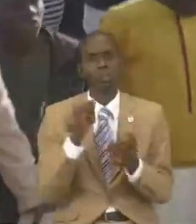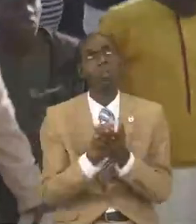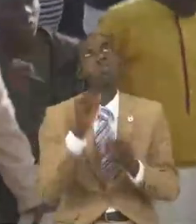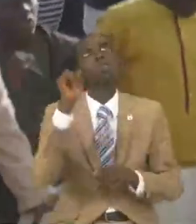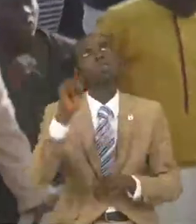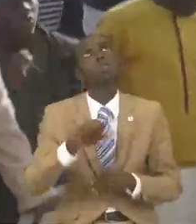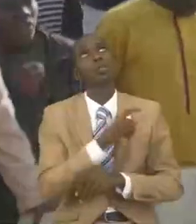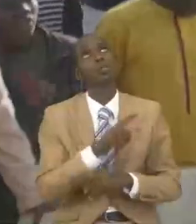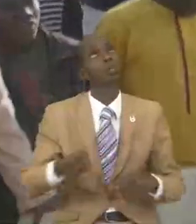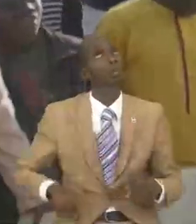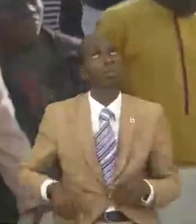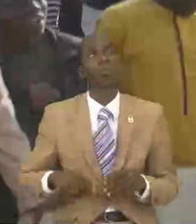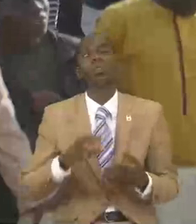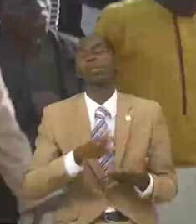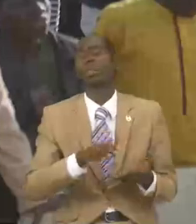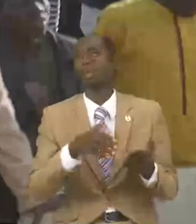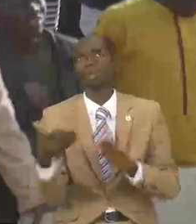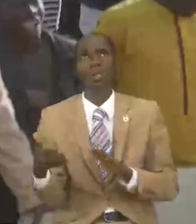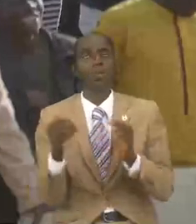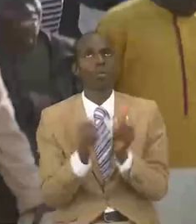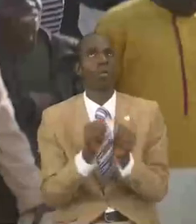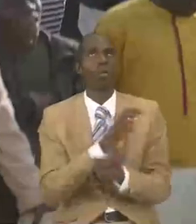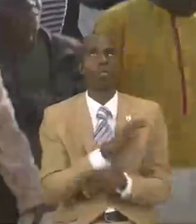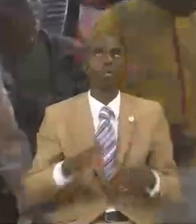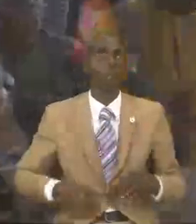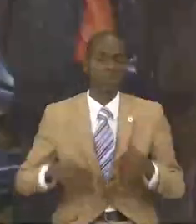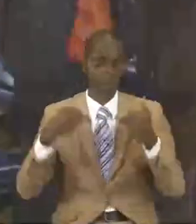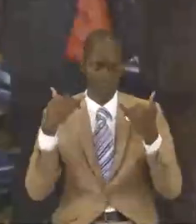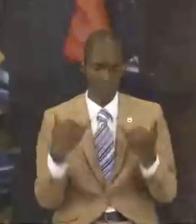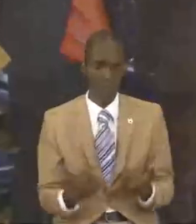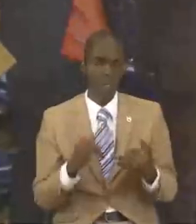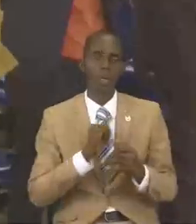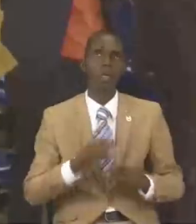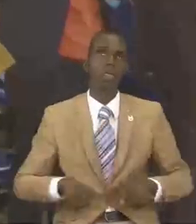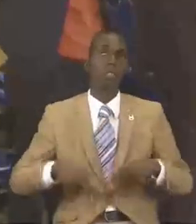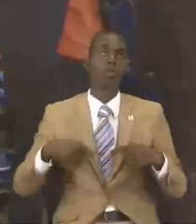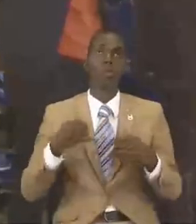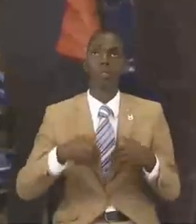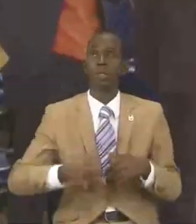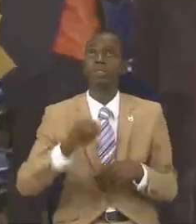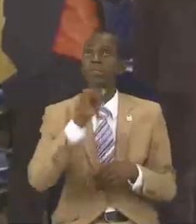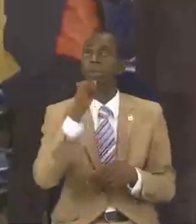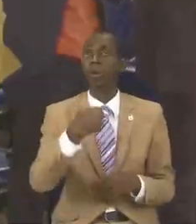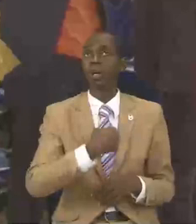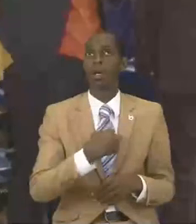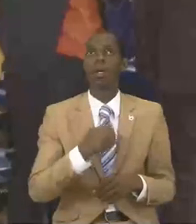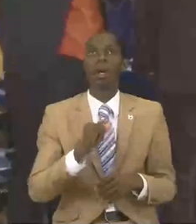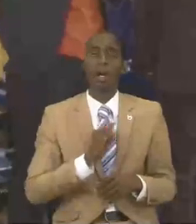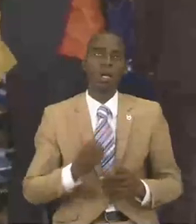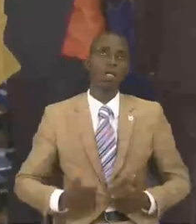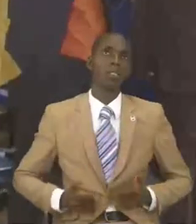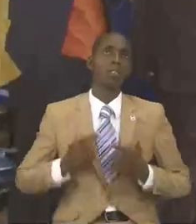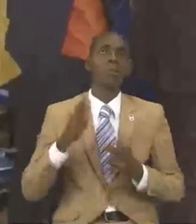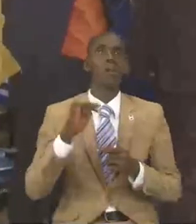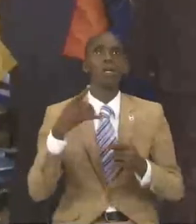Seigneur. Crucifié avec Christ. Maintenant, je vis. Ce n'est plus moi qui vis. Je vis par la